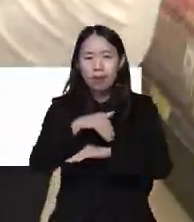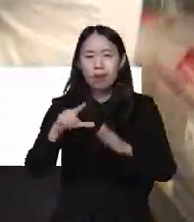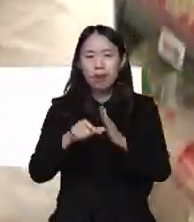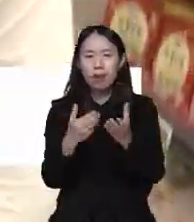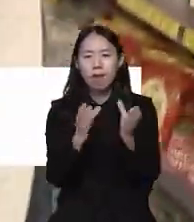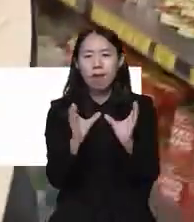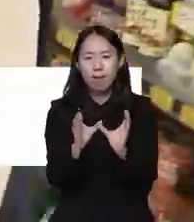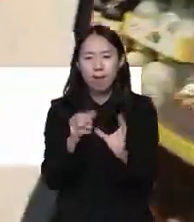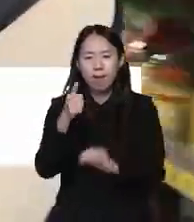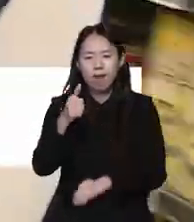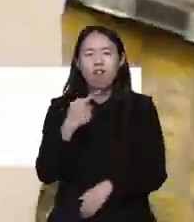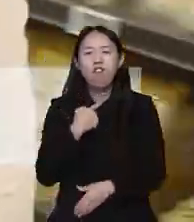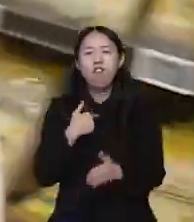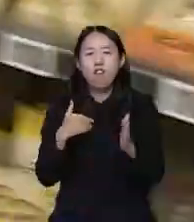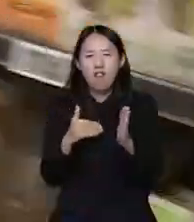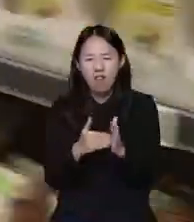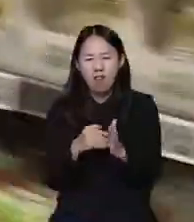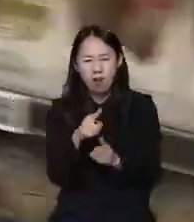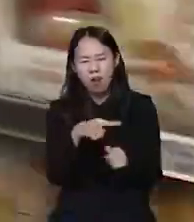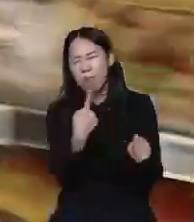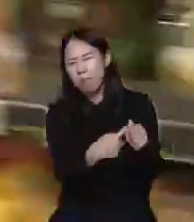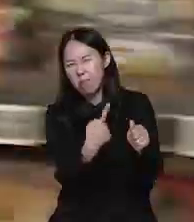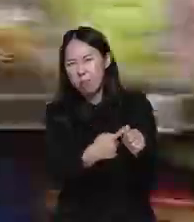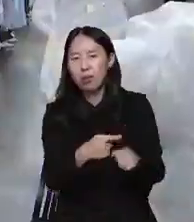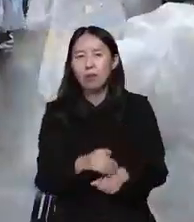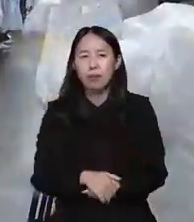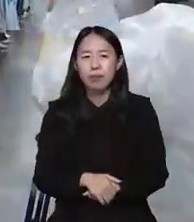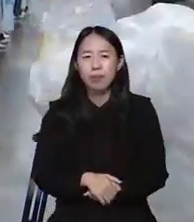이력을 놓고 집중 포화를 맞기도 했습니다.